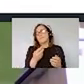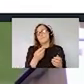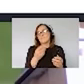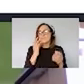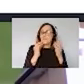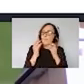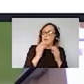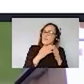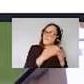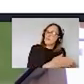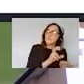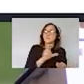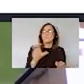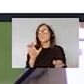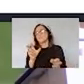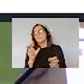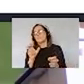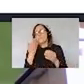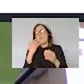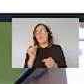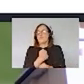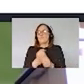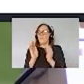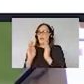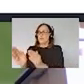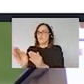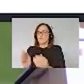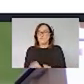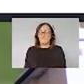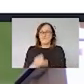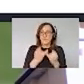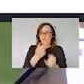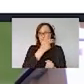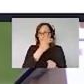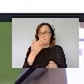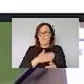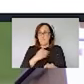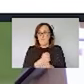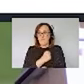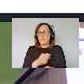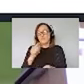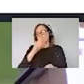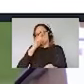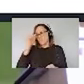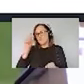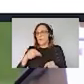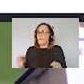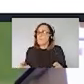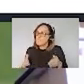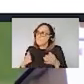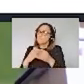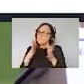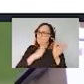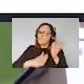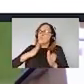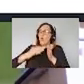zabawy fanów, czy też bardziej poważnie, bo jeśli mamy temat poważny i publikę poważną, to też trzeba jakby, jak